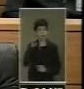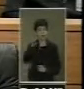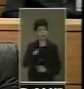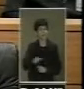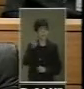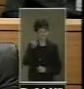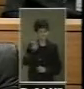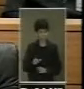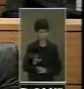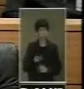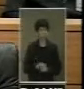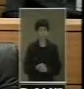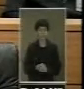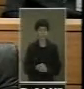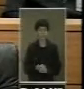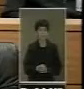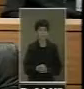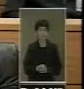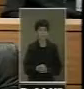เศส